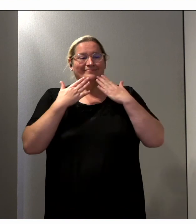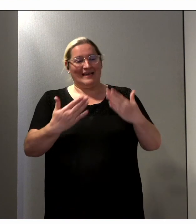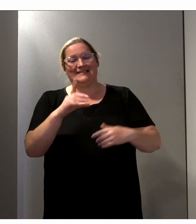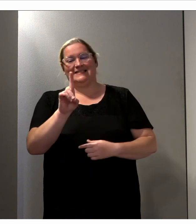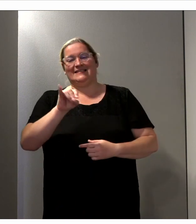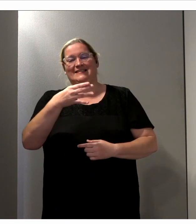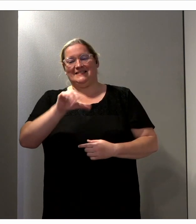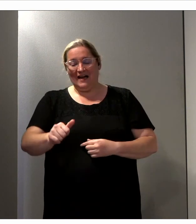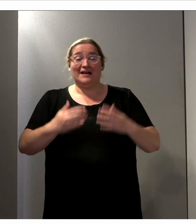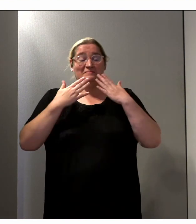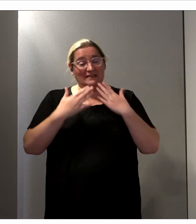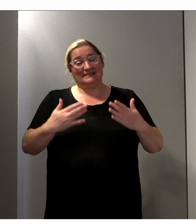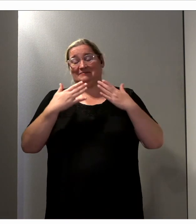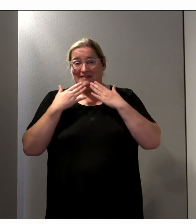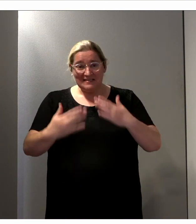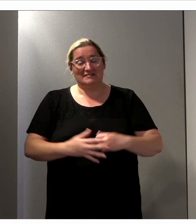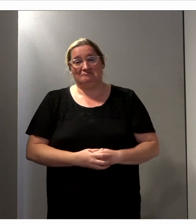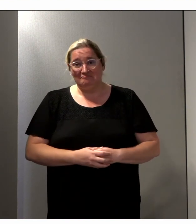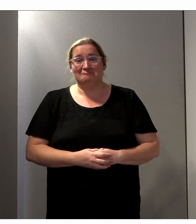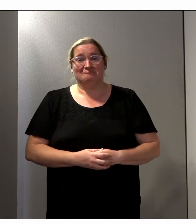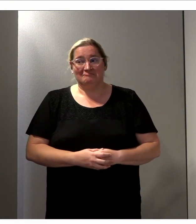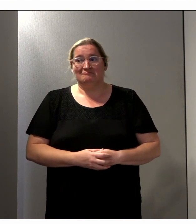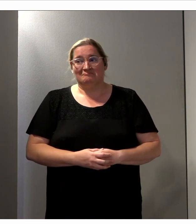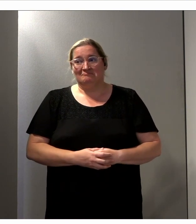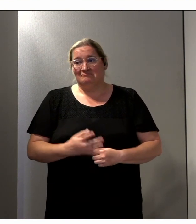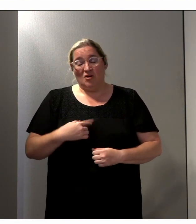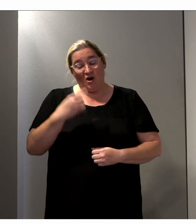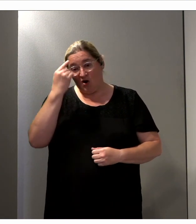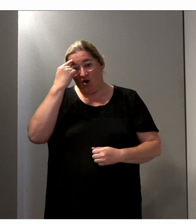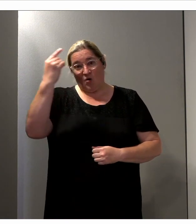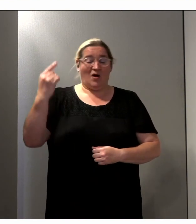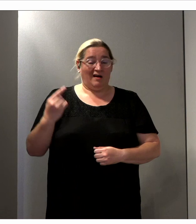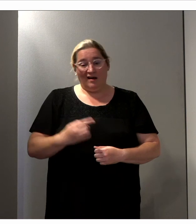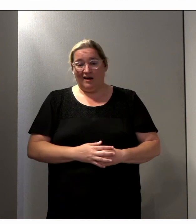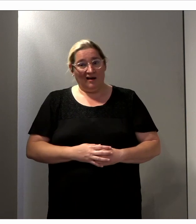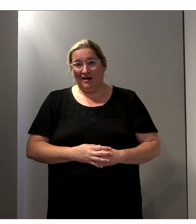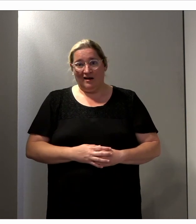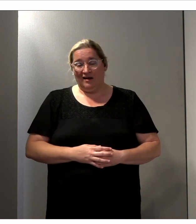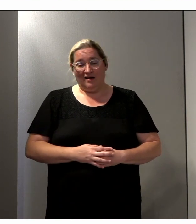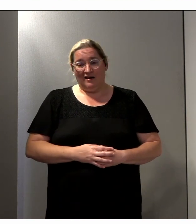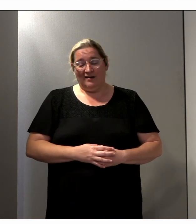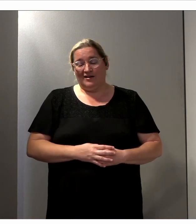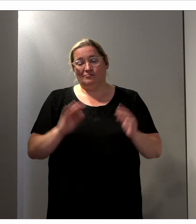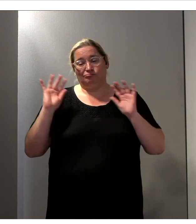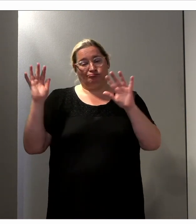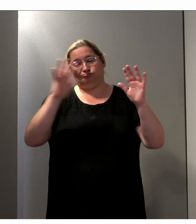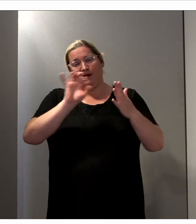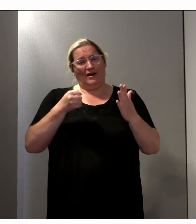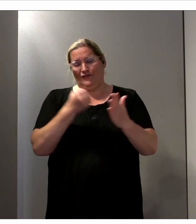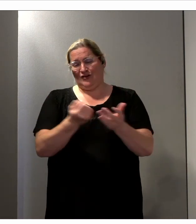Merci Dina. Je crois que les applaudissements, on les partagera à la fin.